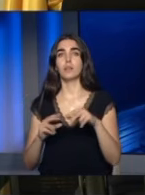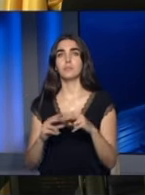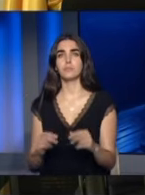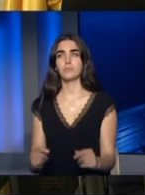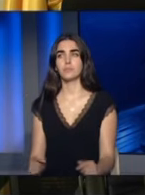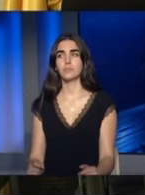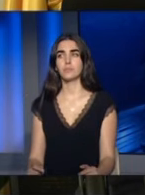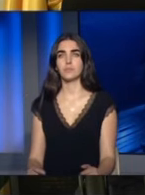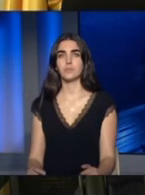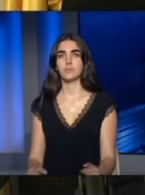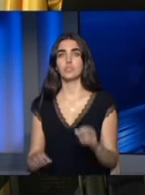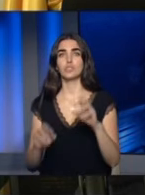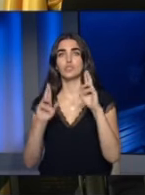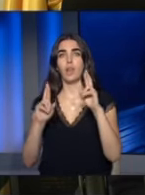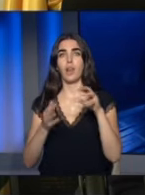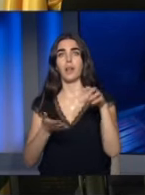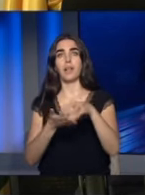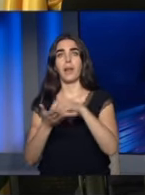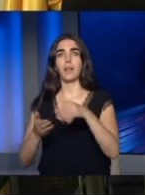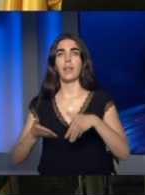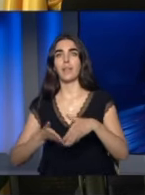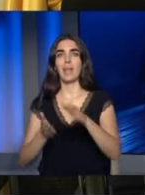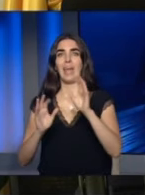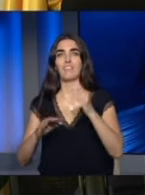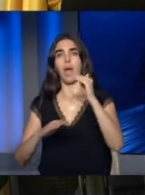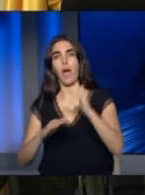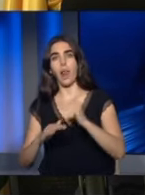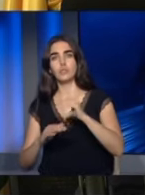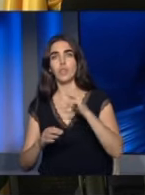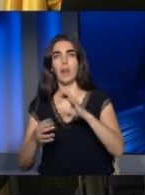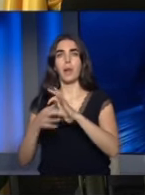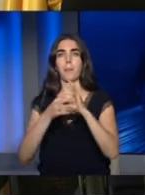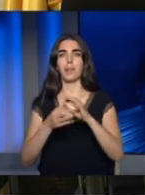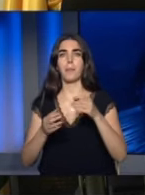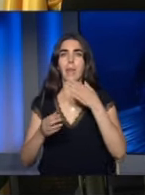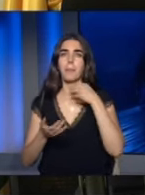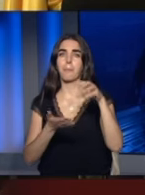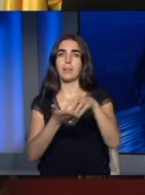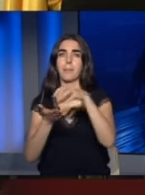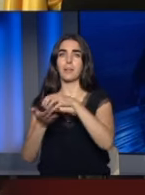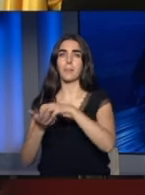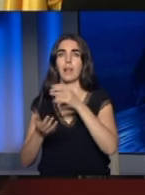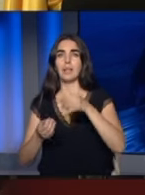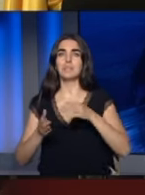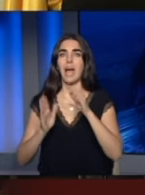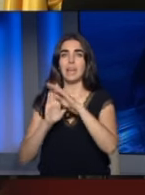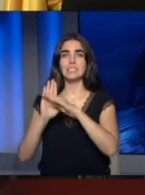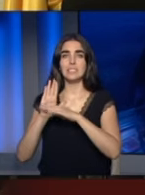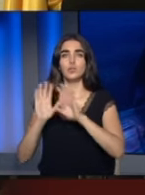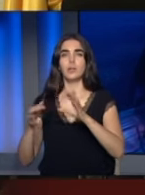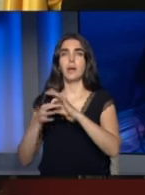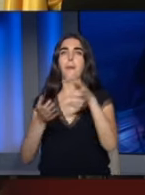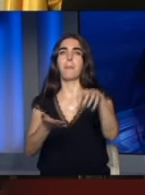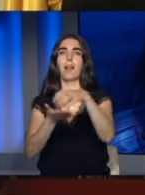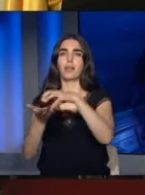نحن ان شاء الله يعني خطتنا انه كل الطرقات على الاقل الرئيسيه اللي بتربط البلدات بعضها ببعض